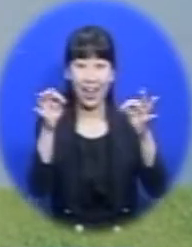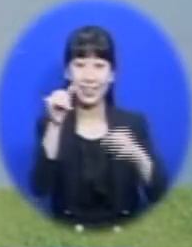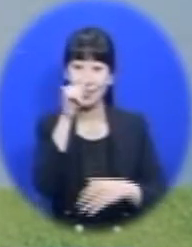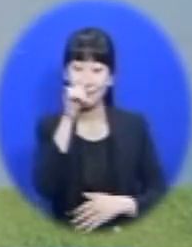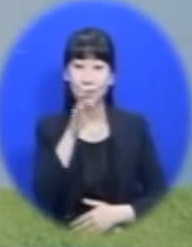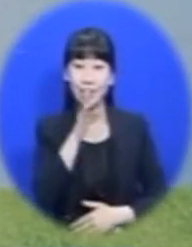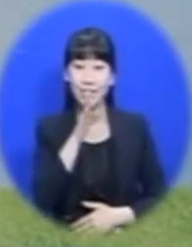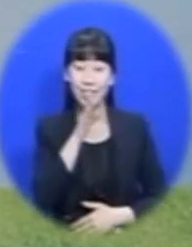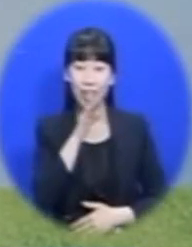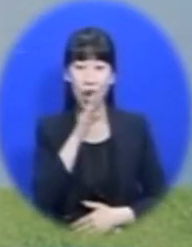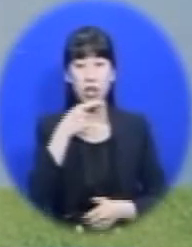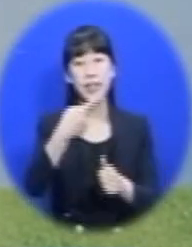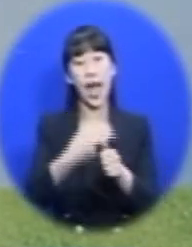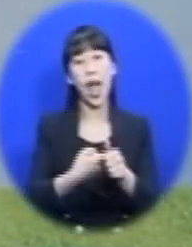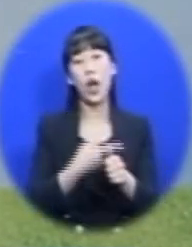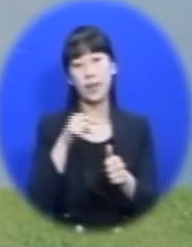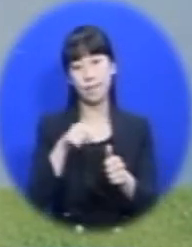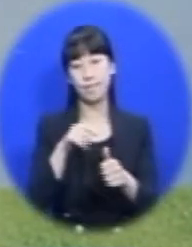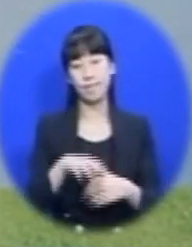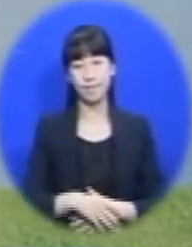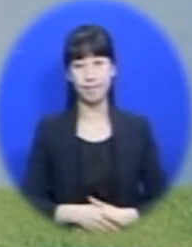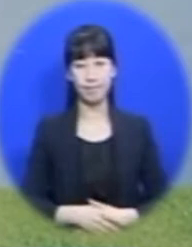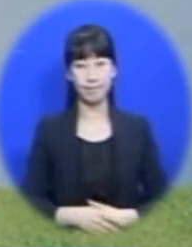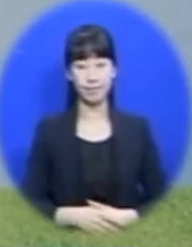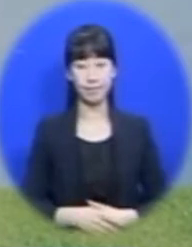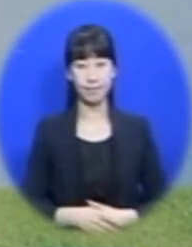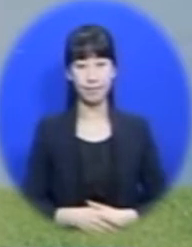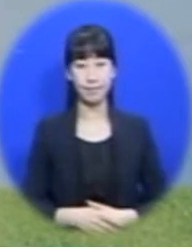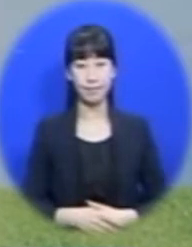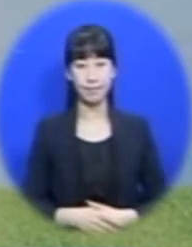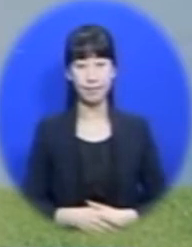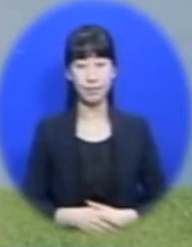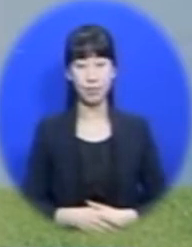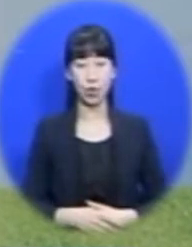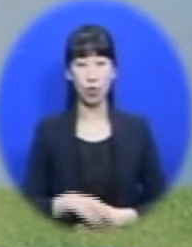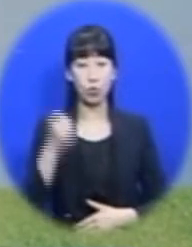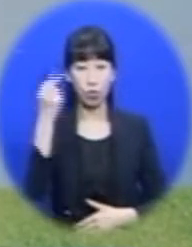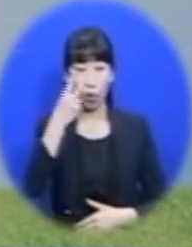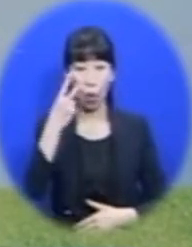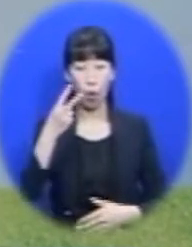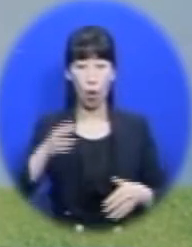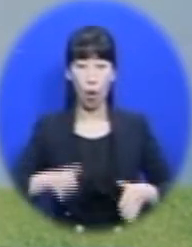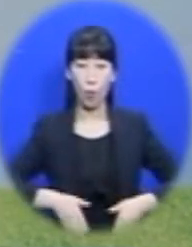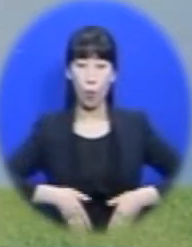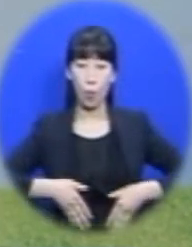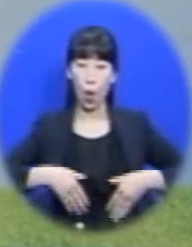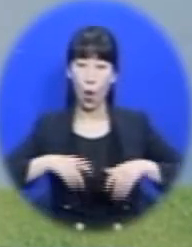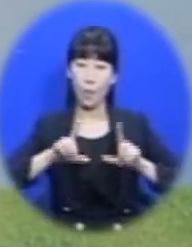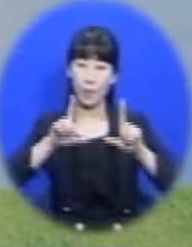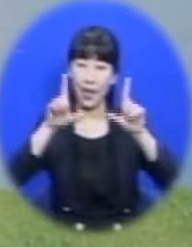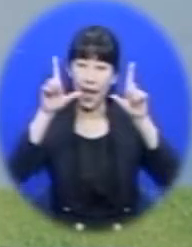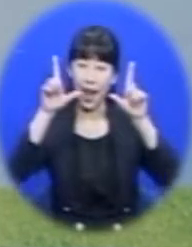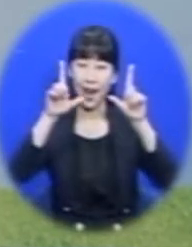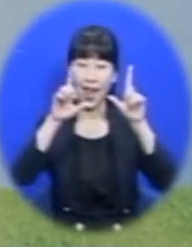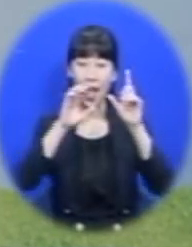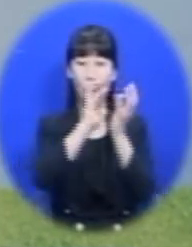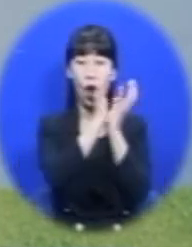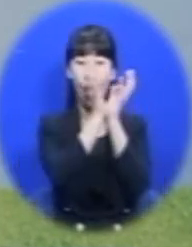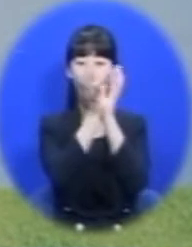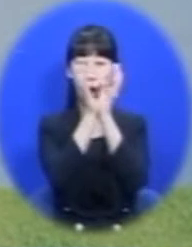그게 저절로 되는 겁니다. 아니, 봄날에 꽃이 피어있는 들판과 산을